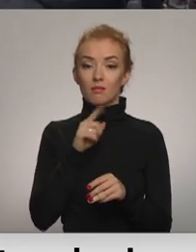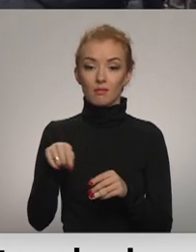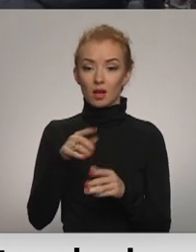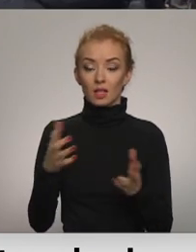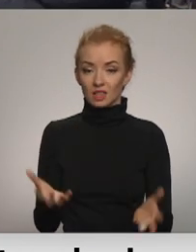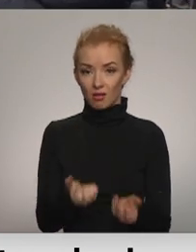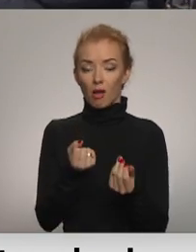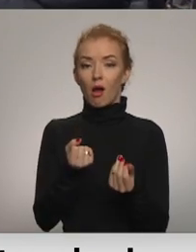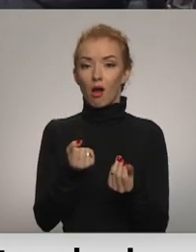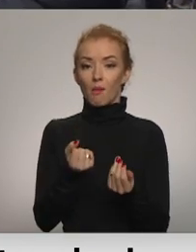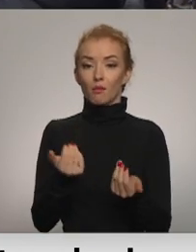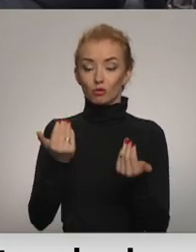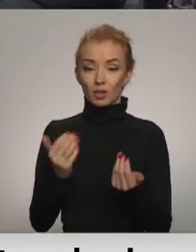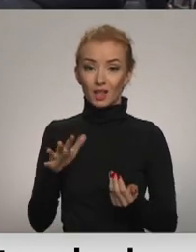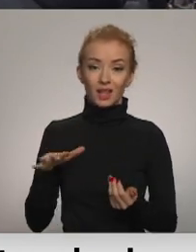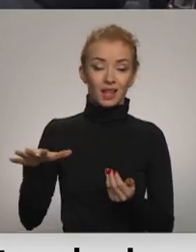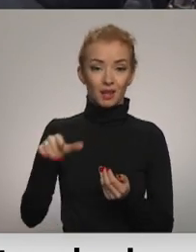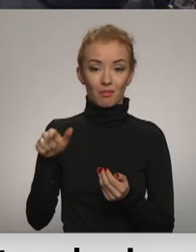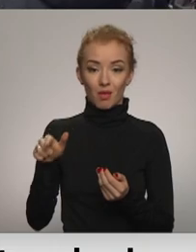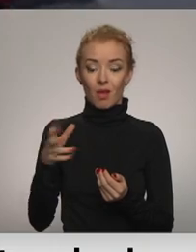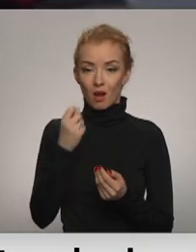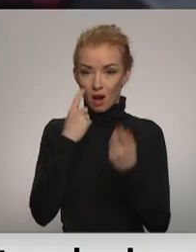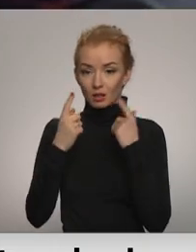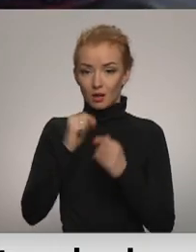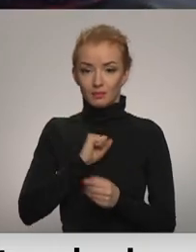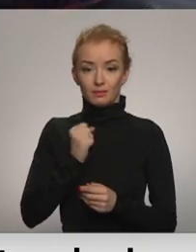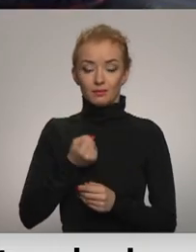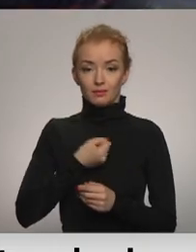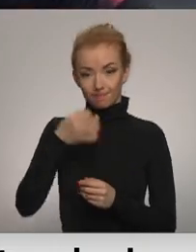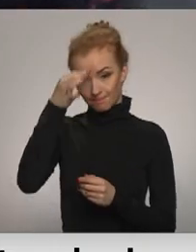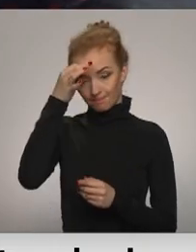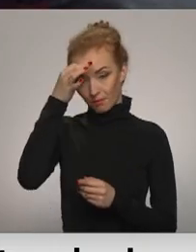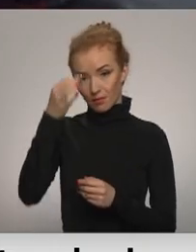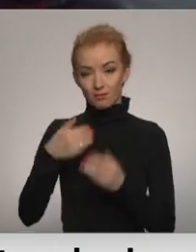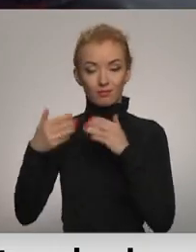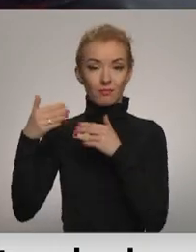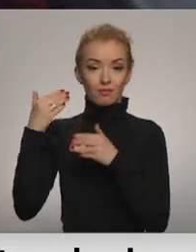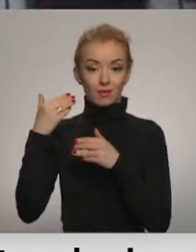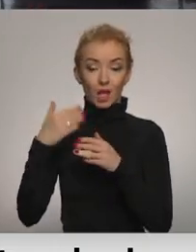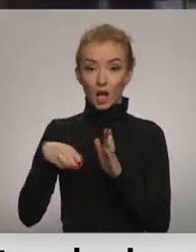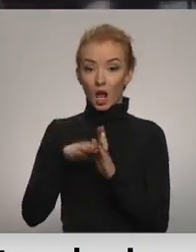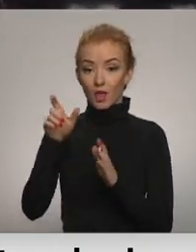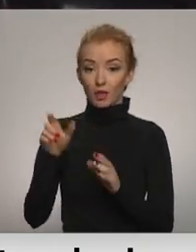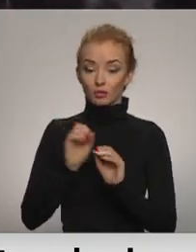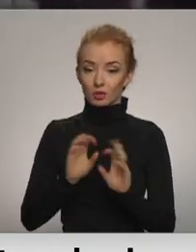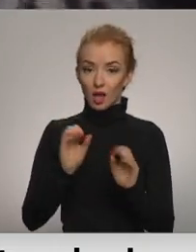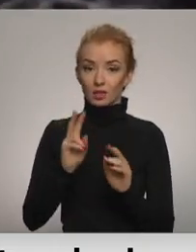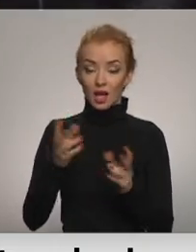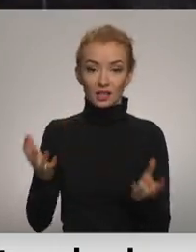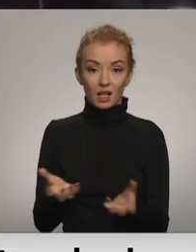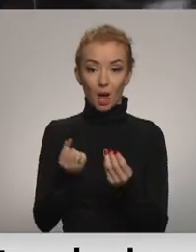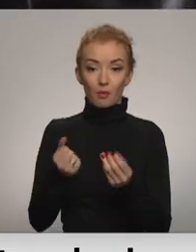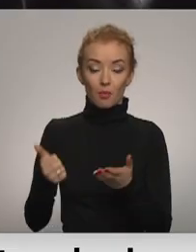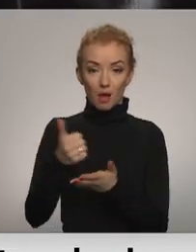no iznīcības. Šodien šo ģimeņu atvases ar asarām acīs atceras senču piedzīvoto. Kā mums pastāst klātesošie izglābto ģimeņu pārstāvi,